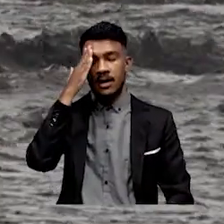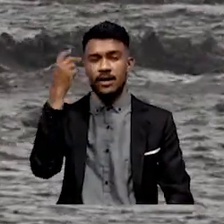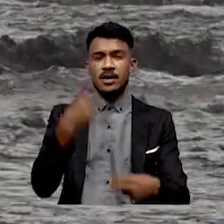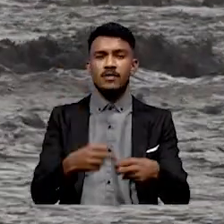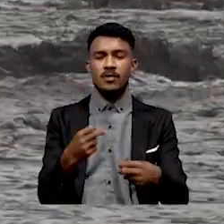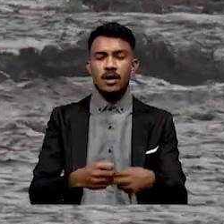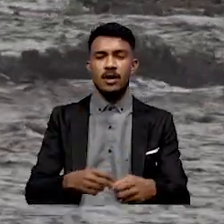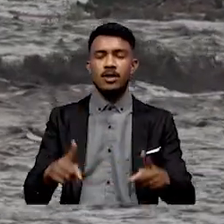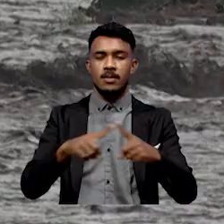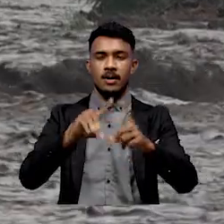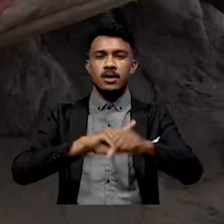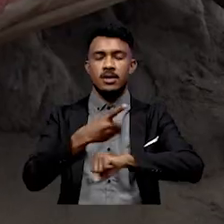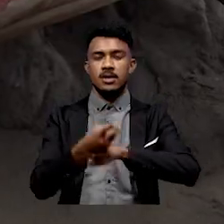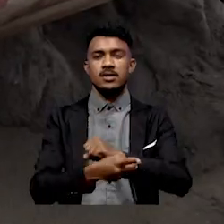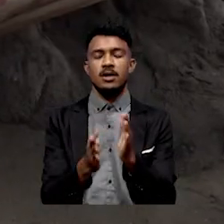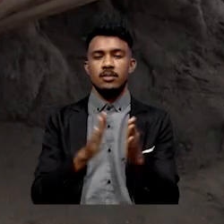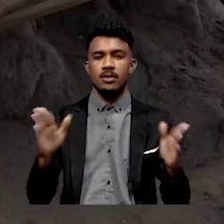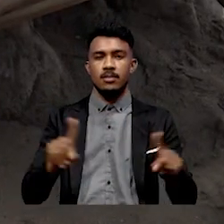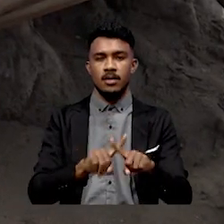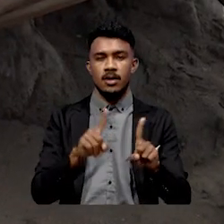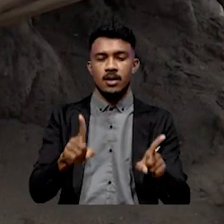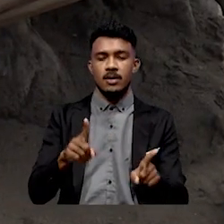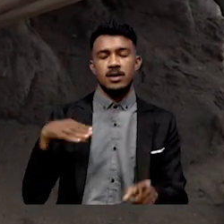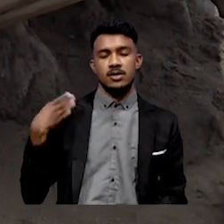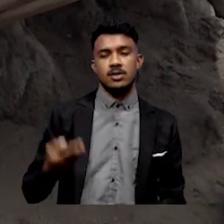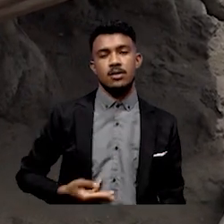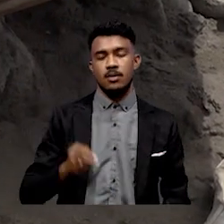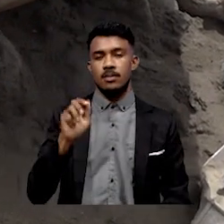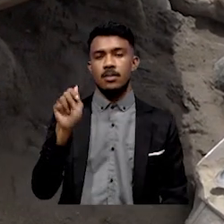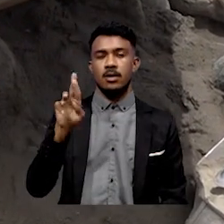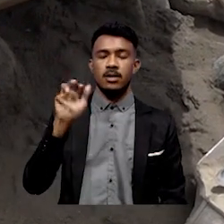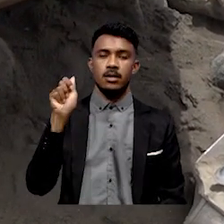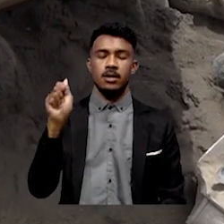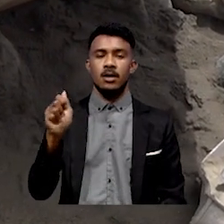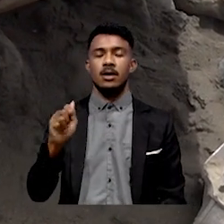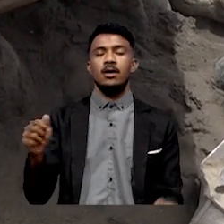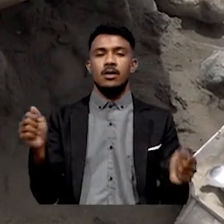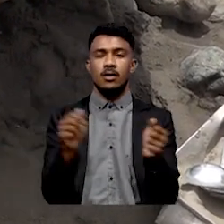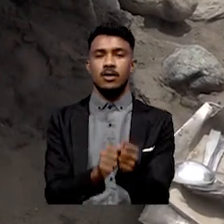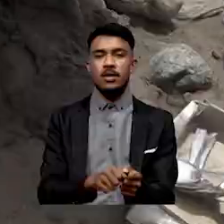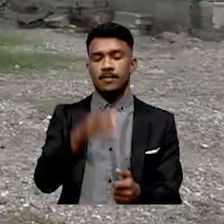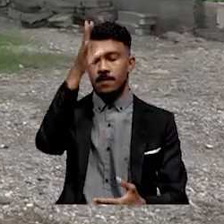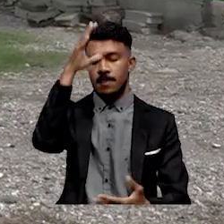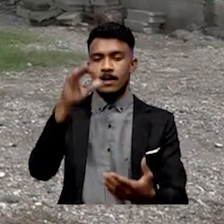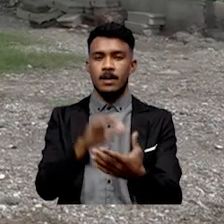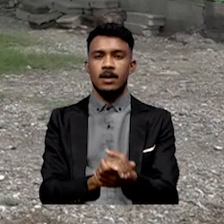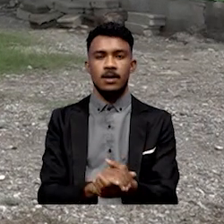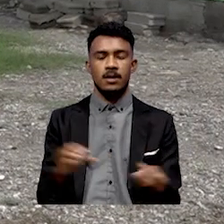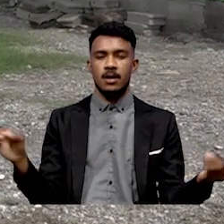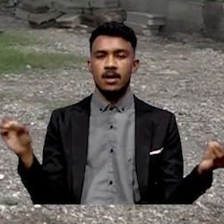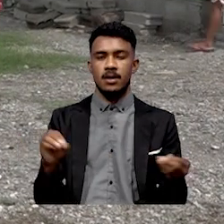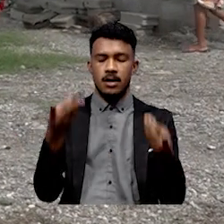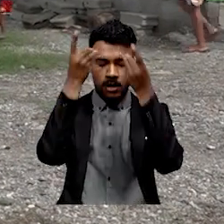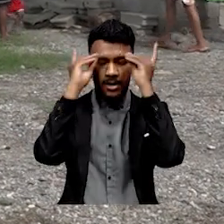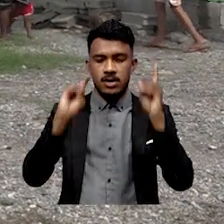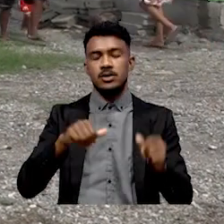ne, senyora Maria honia kabeng, la iha opsaun seluk, tambah finansialmente sira la iha kbit, atu bele